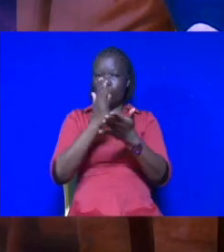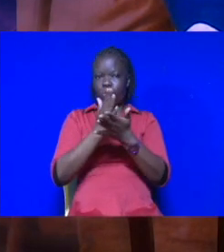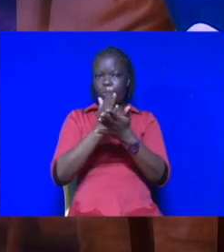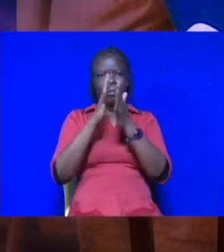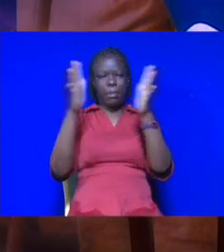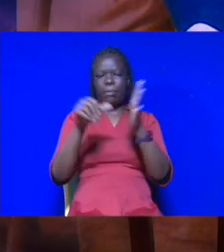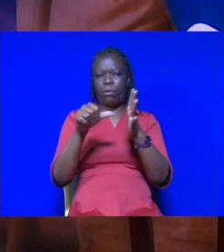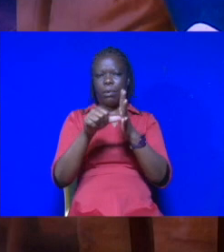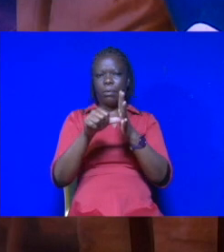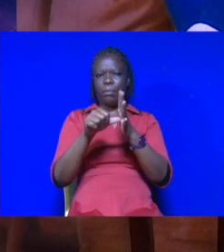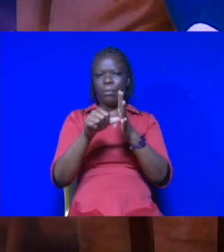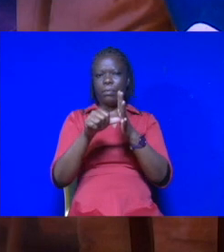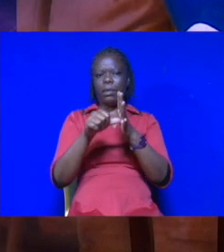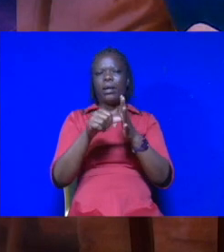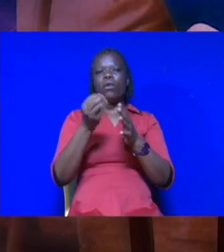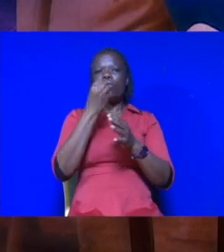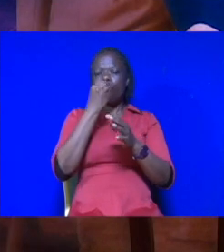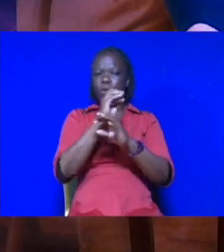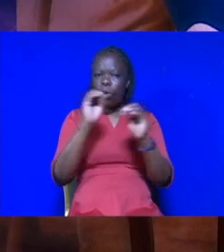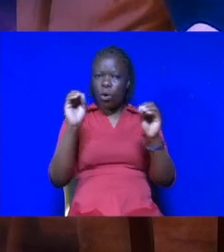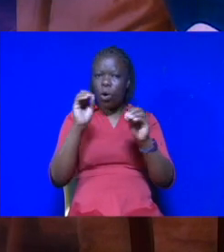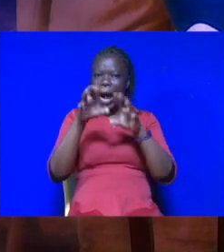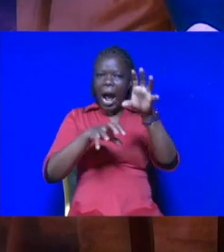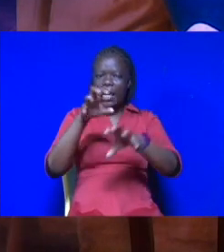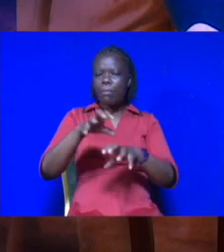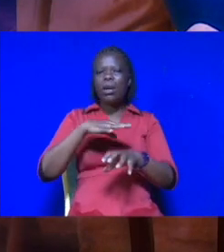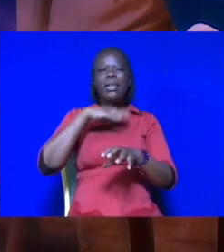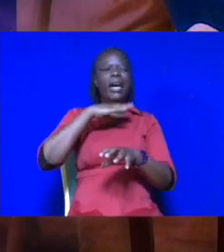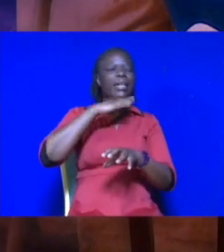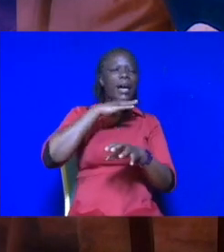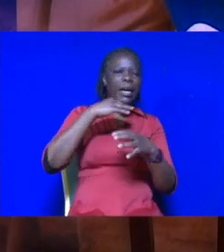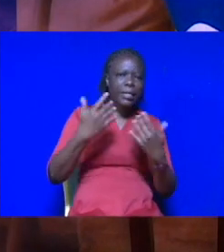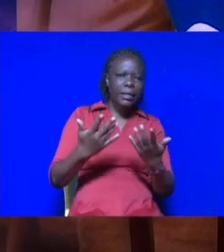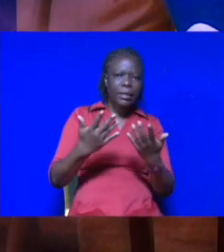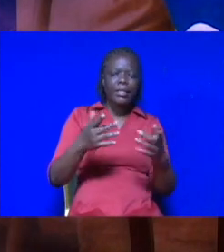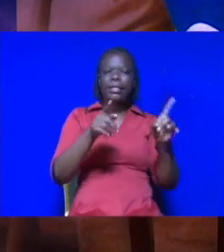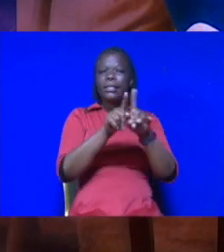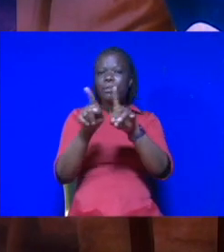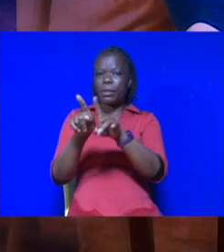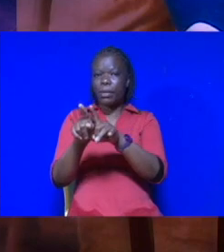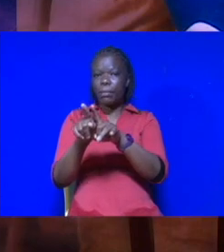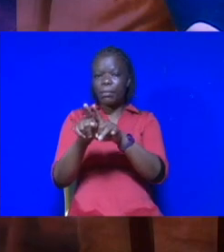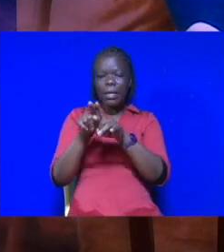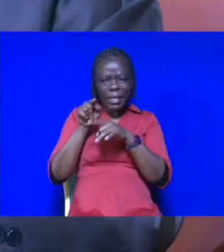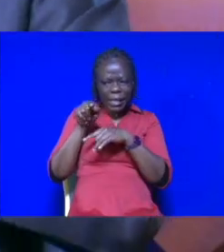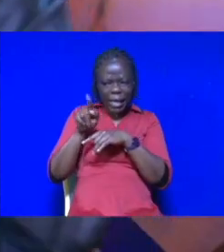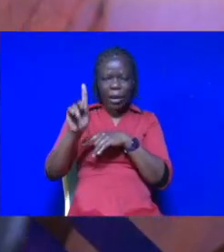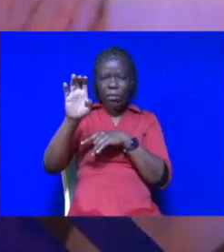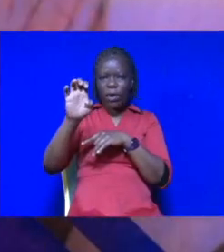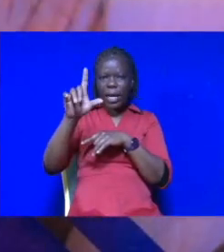hakitakuwepo, mazao, wanyama watakufa, hali itakuwa mbaya. Hata itamwathiri huyu